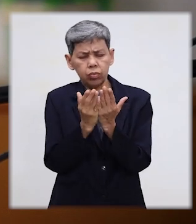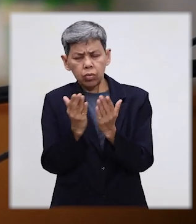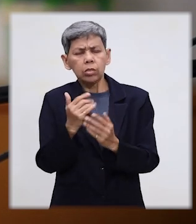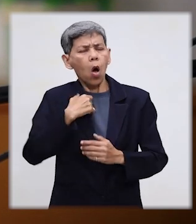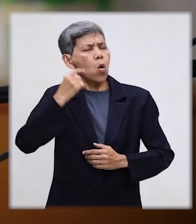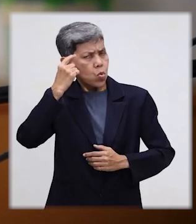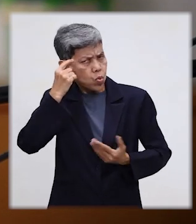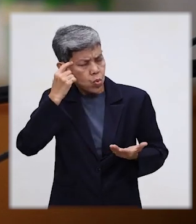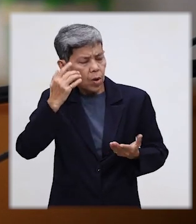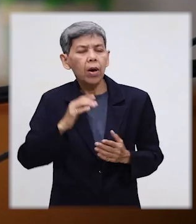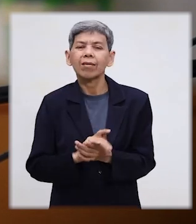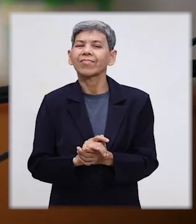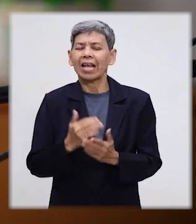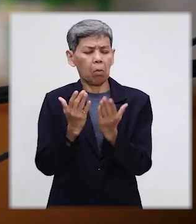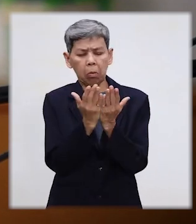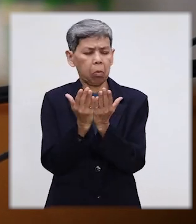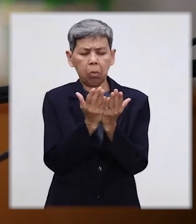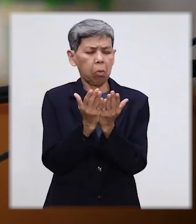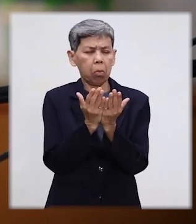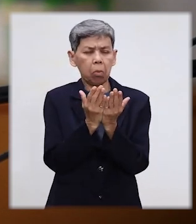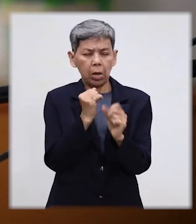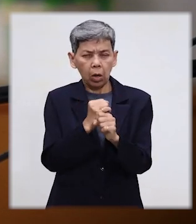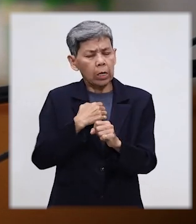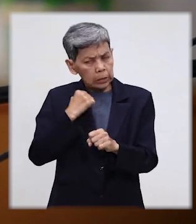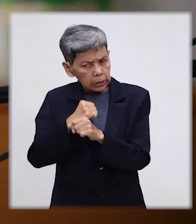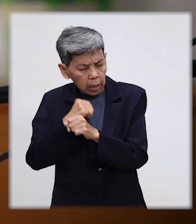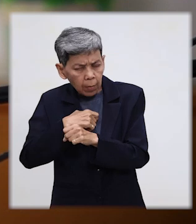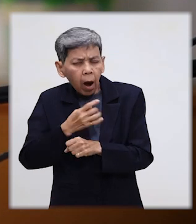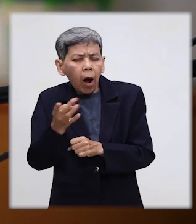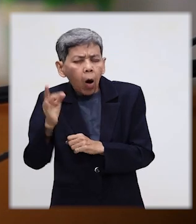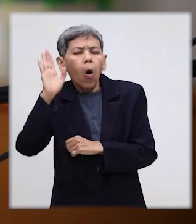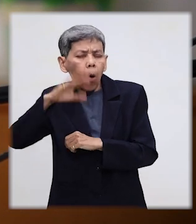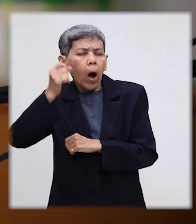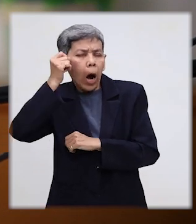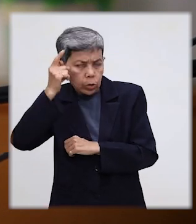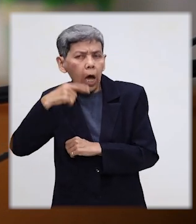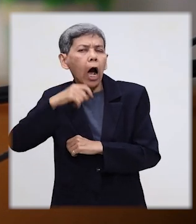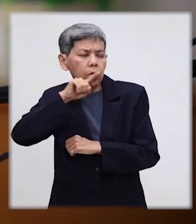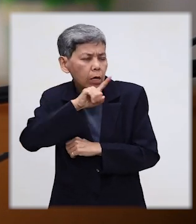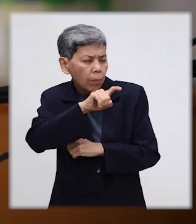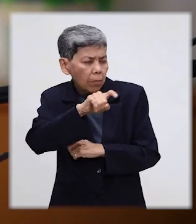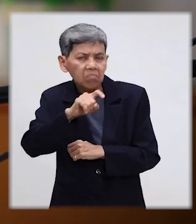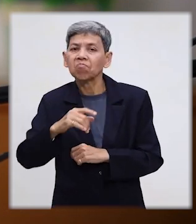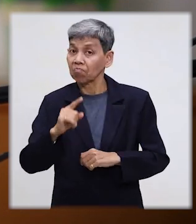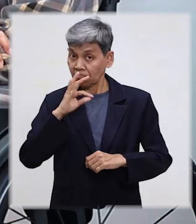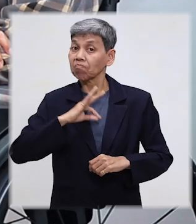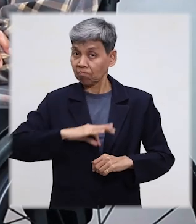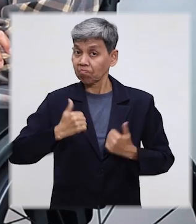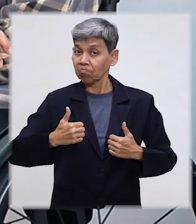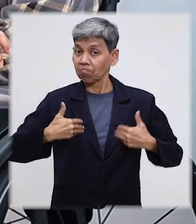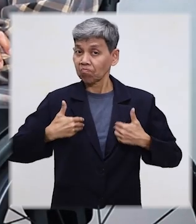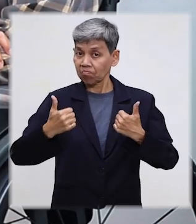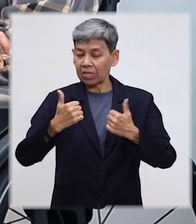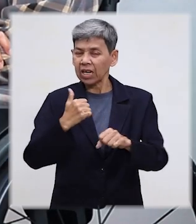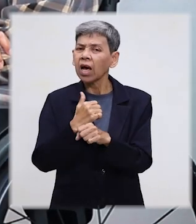ไรแล้วมันก็จะไม่ใช่แค่ท่องอะฮะมันจะเหมือนการทำความเข้าใจชุดข้อมูลซึ่งผมว่ามันก็สนุกดีแล้ว